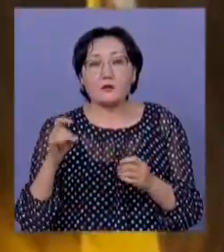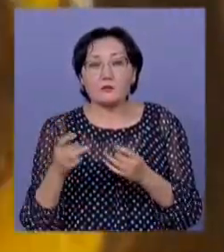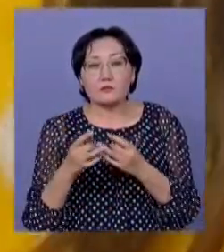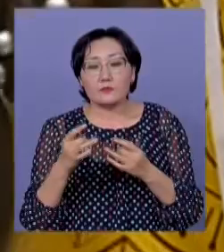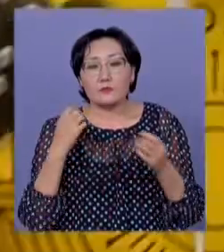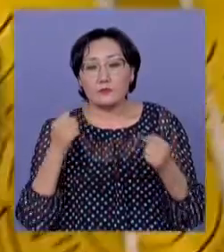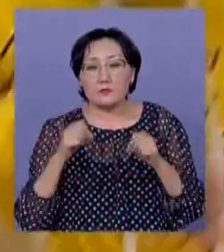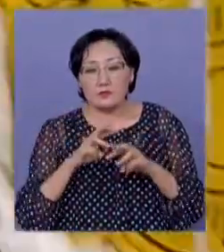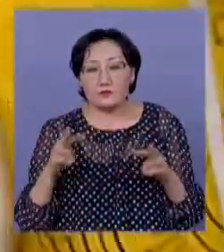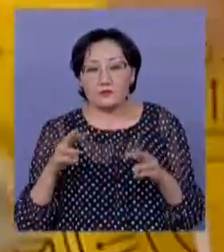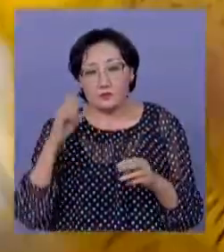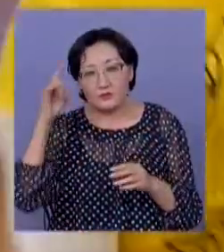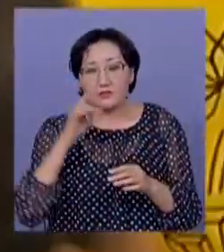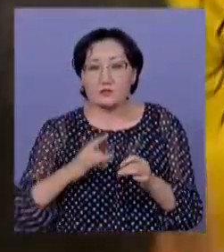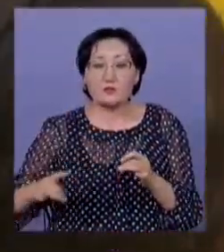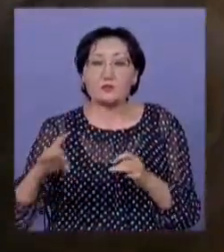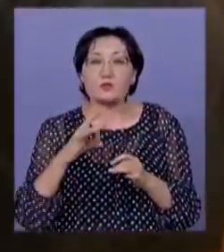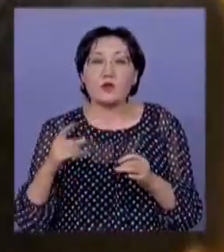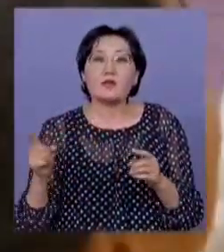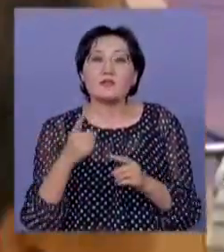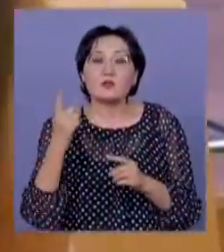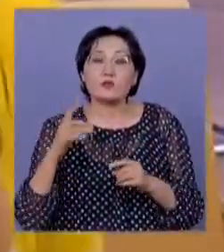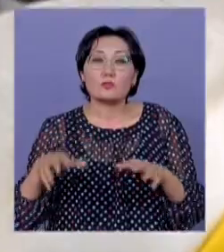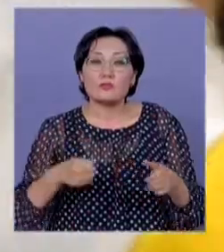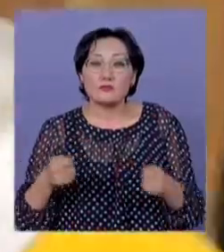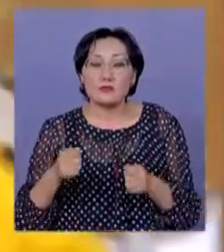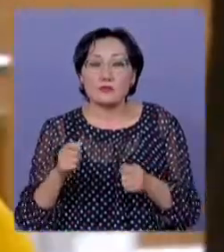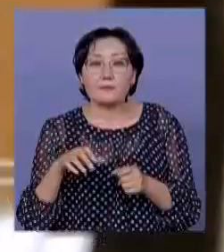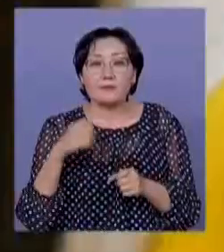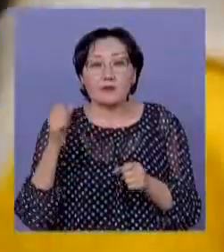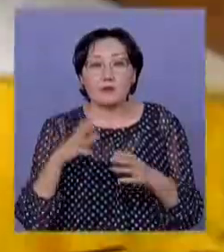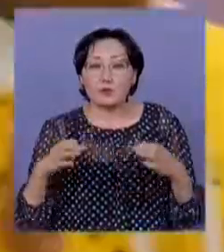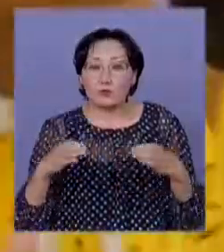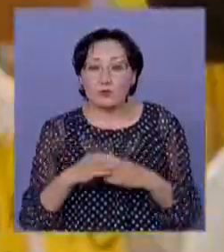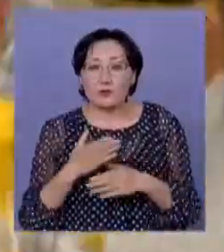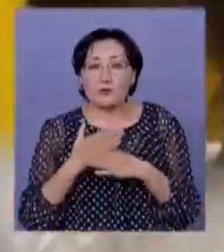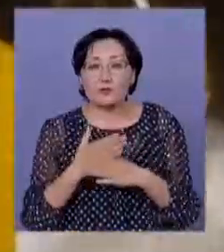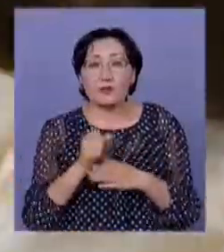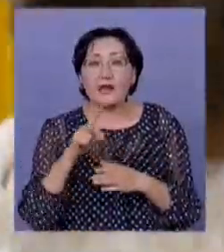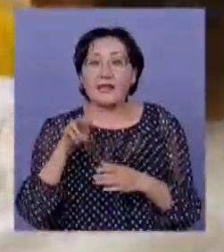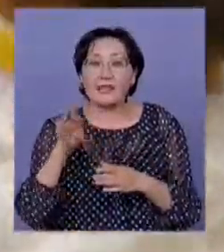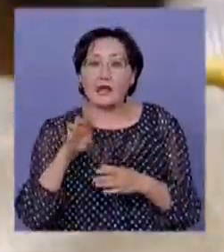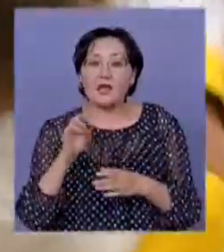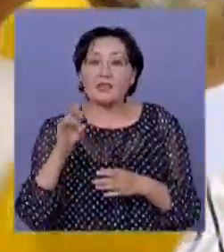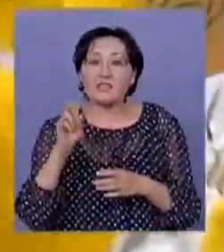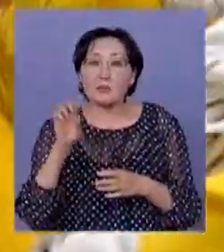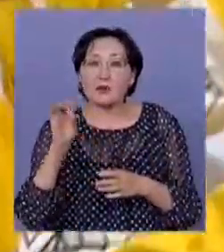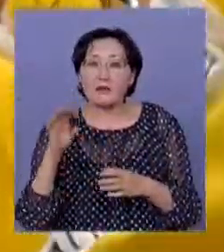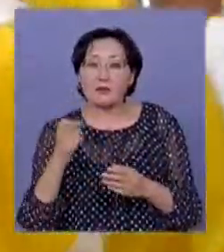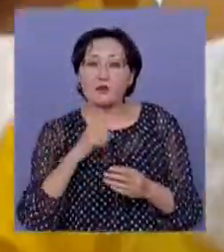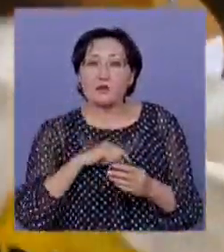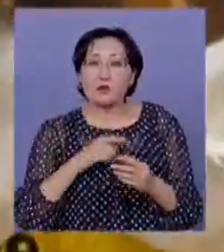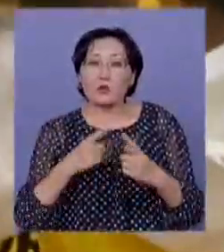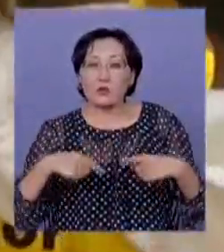спорт министрлігінің, Қазақстан Республикасының тұңғыш президенті, елбасы қорының қолдауымен өтетін Әлия Назарбаеваның Жандану әлемі